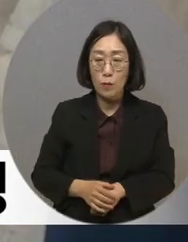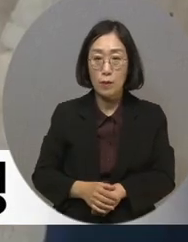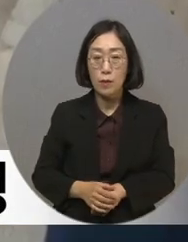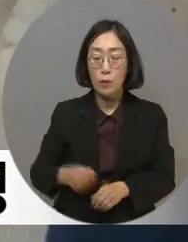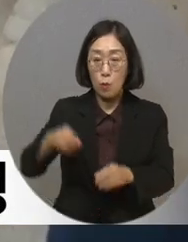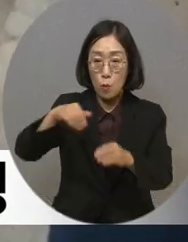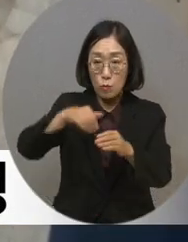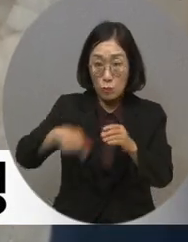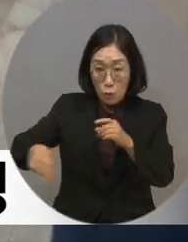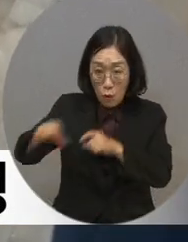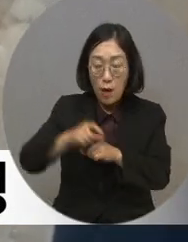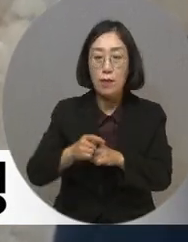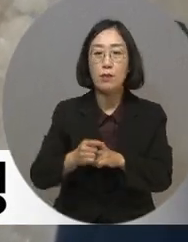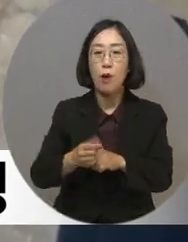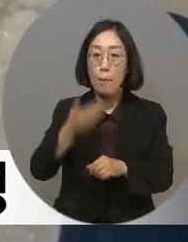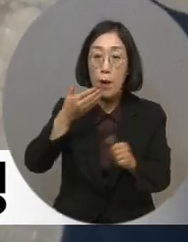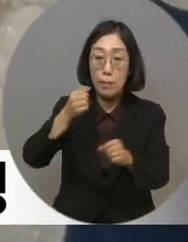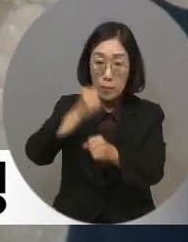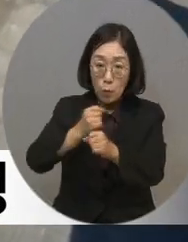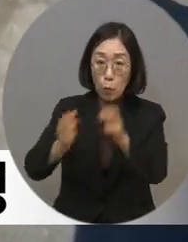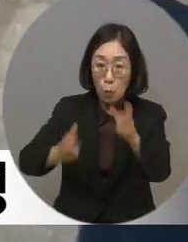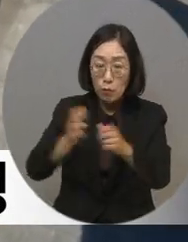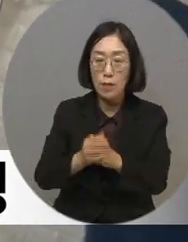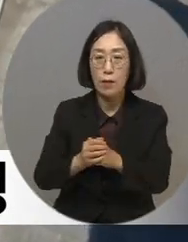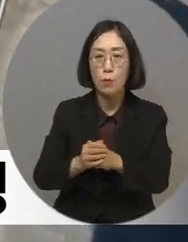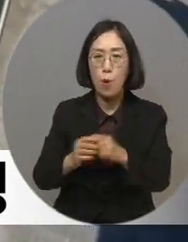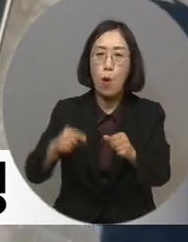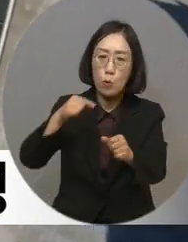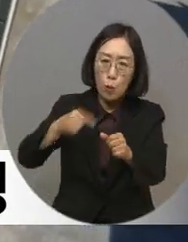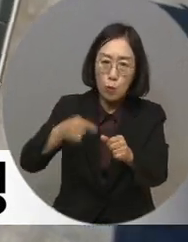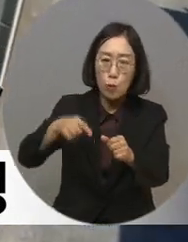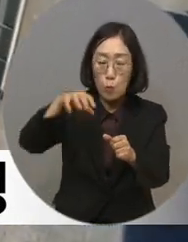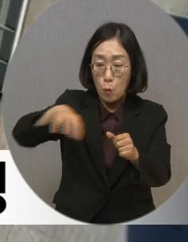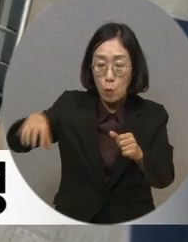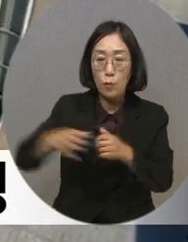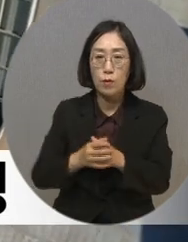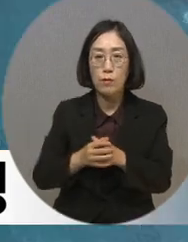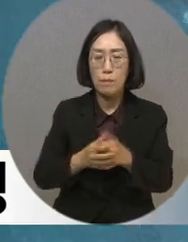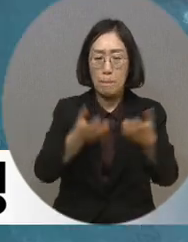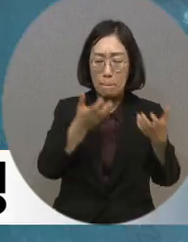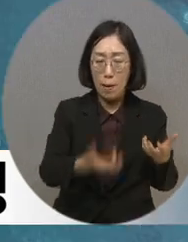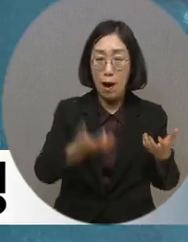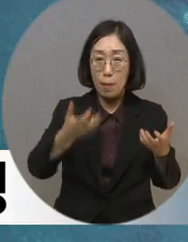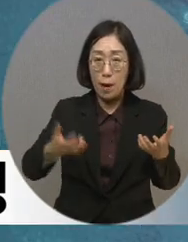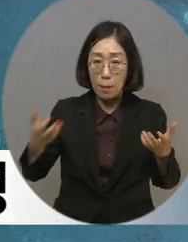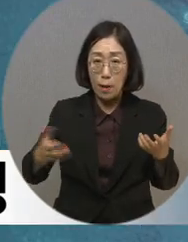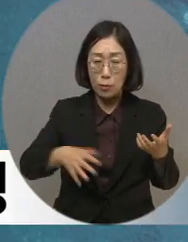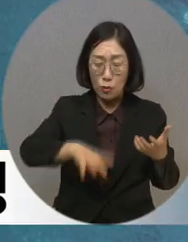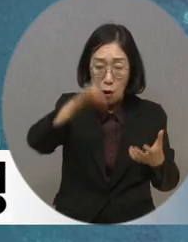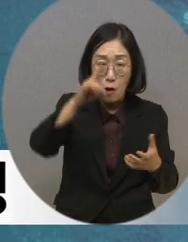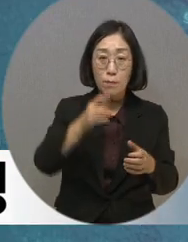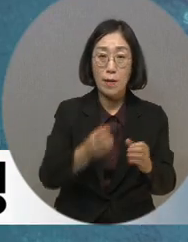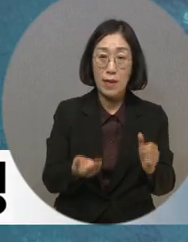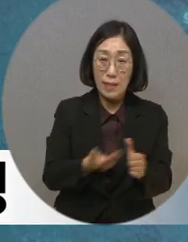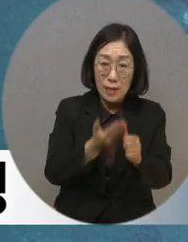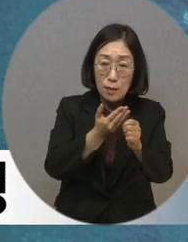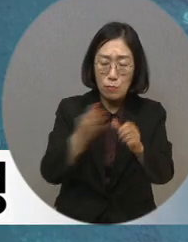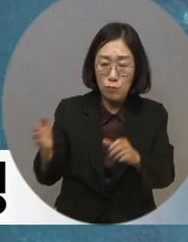사료공장, 유통시설, 교육연구센터, 양식 기자재 생산시설 등 종묘부터 출하까지